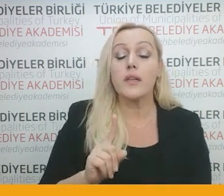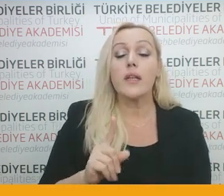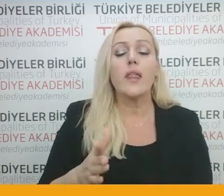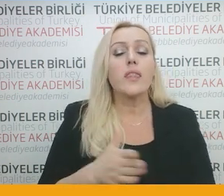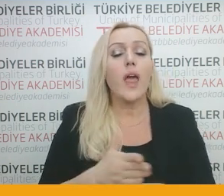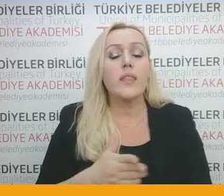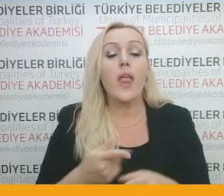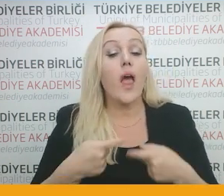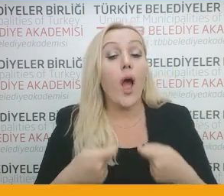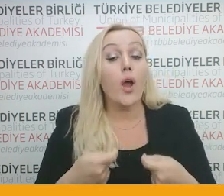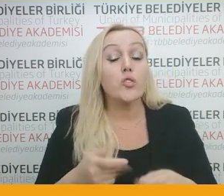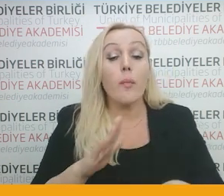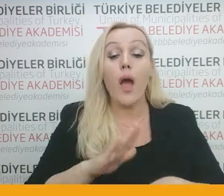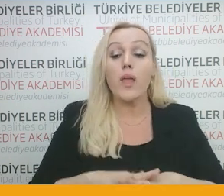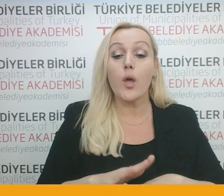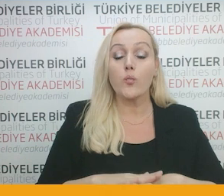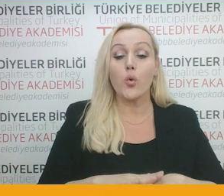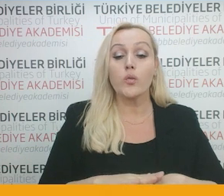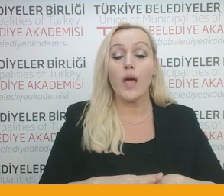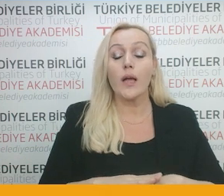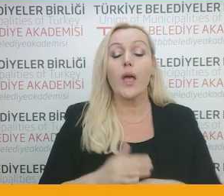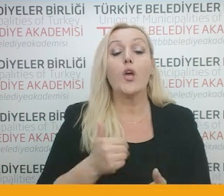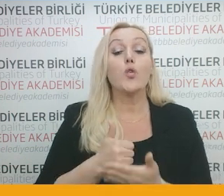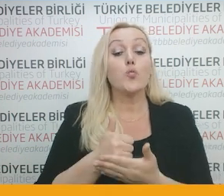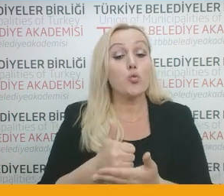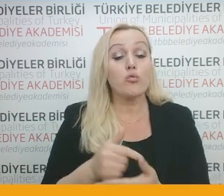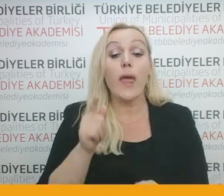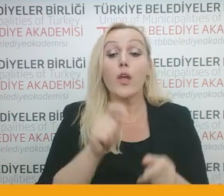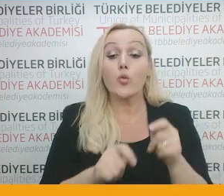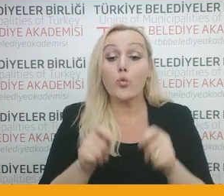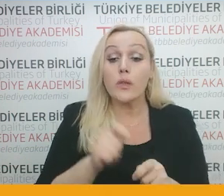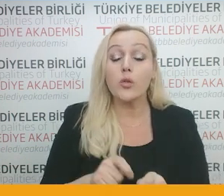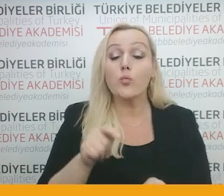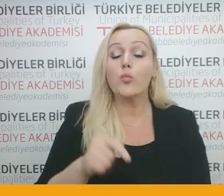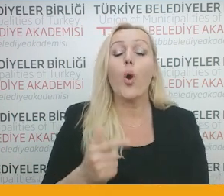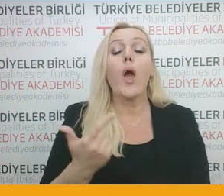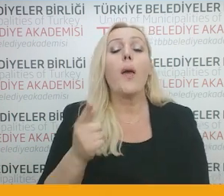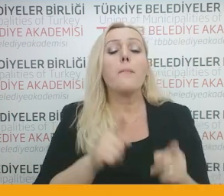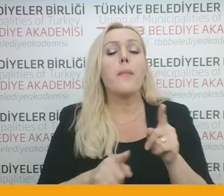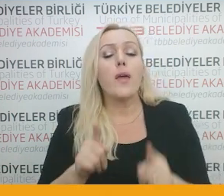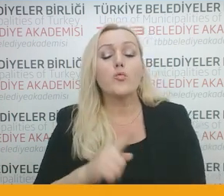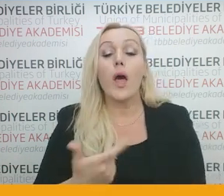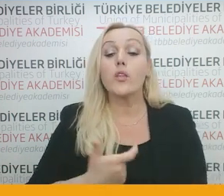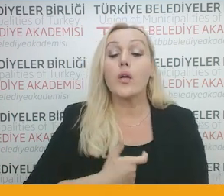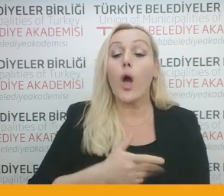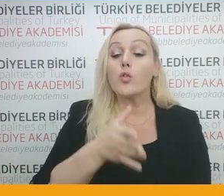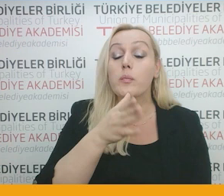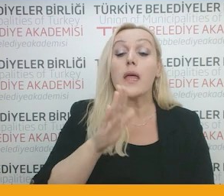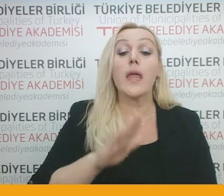unsur varsa, bir harcama yapıyorsak, bir bütçe kullanıyorsak mutlaka bu mevzuatı bilerek bu işleri yapmamız